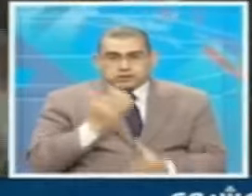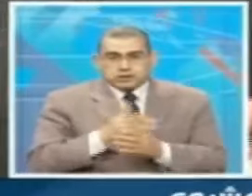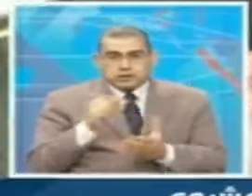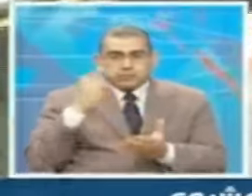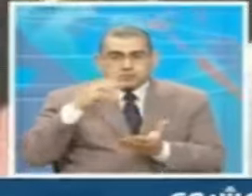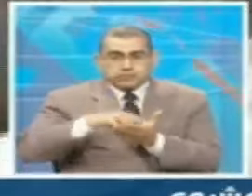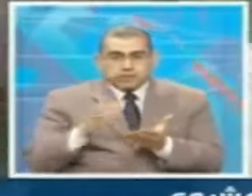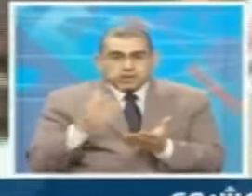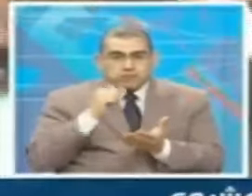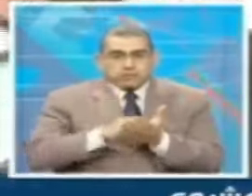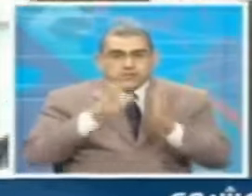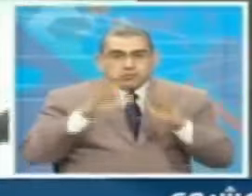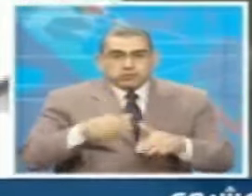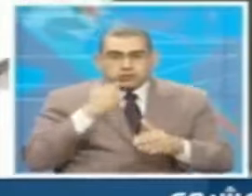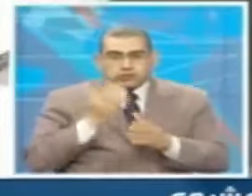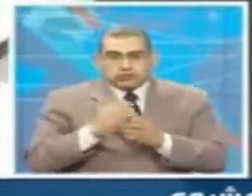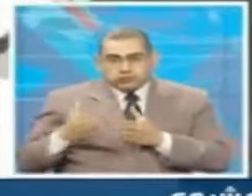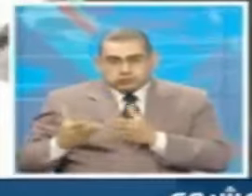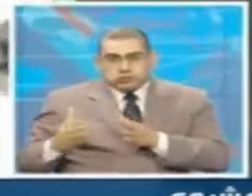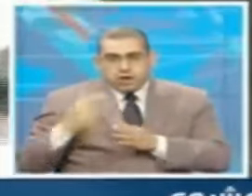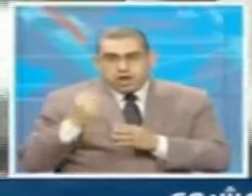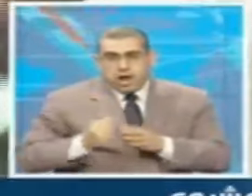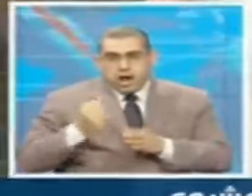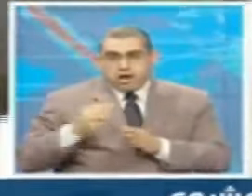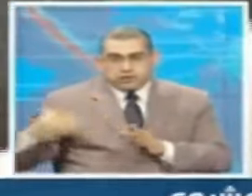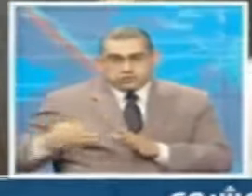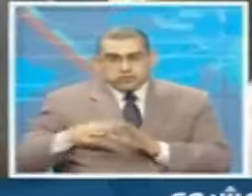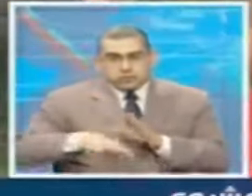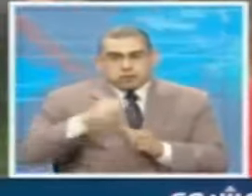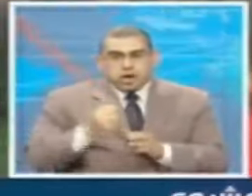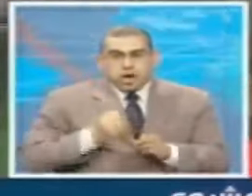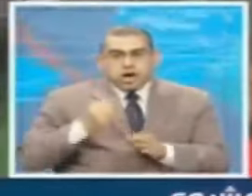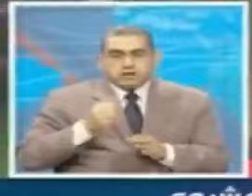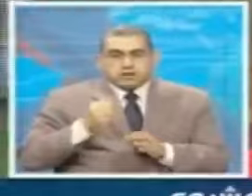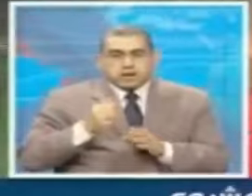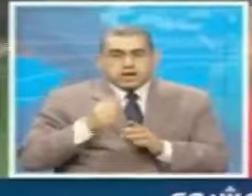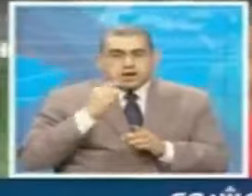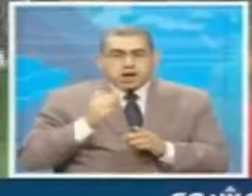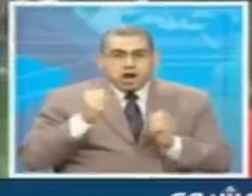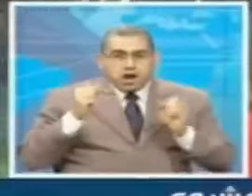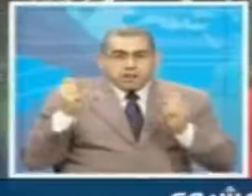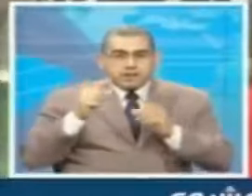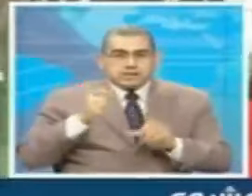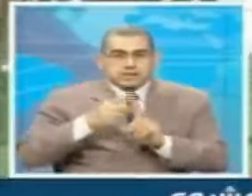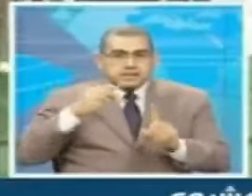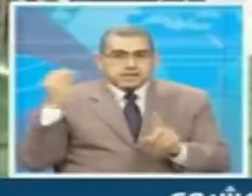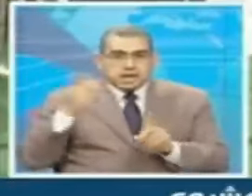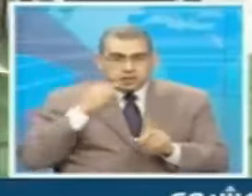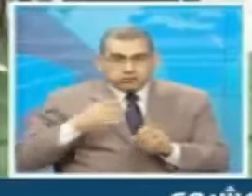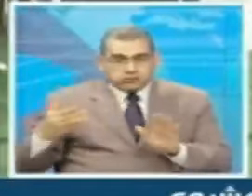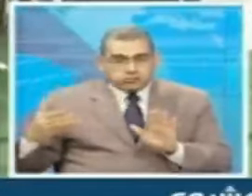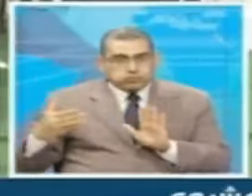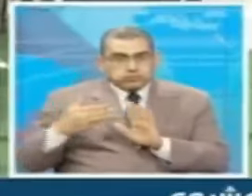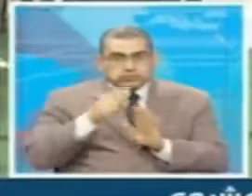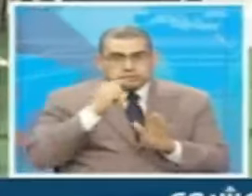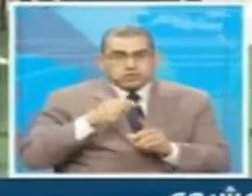من شاغيل المباني المتعارضة مع مسار مشروع الخط الأول من شبكة القطار الكهربائي. هو ما أعلن عنه